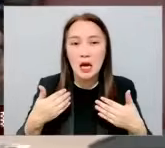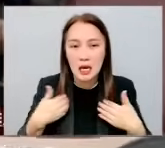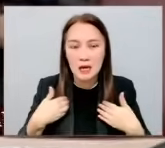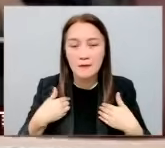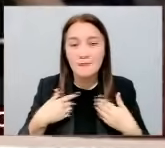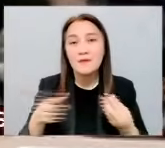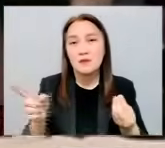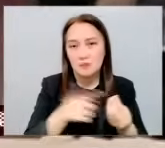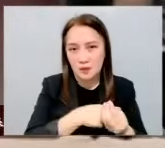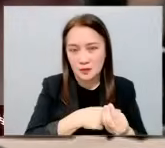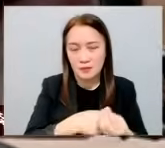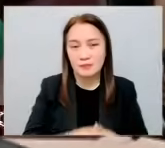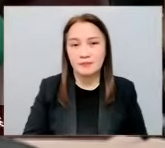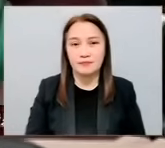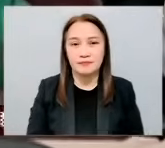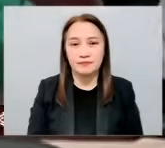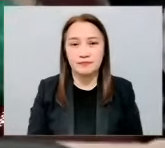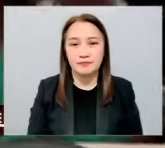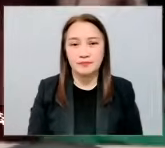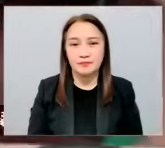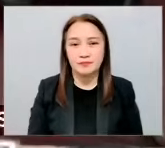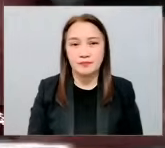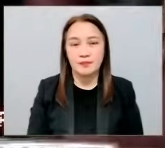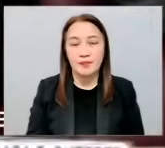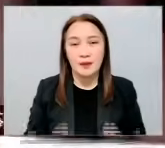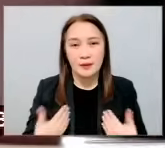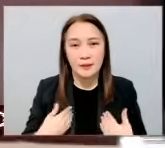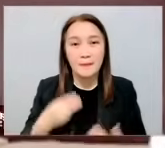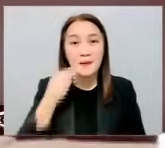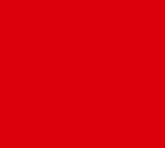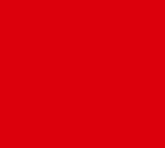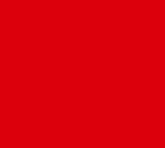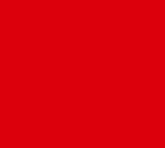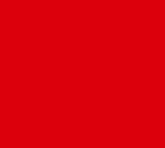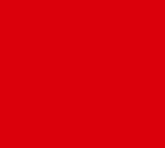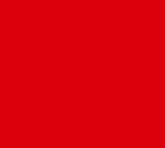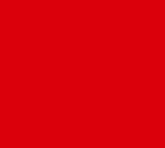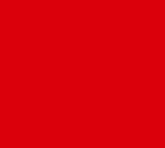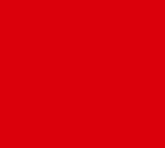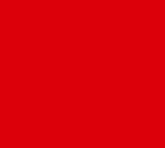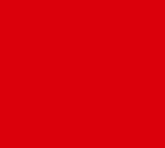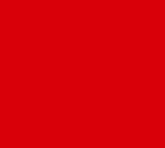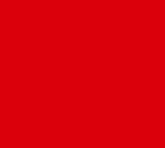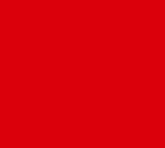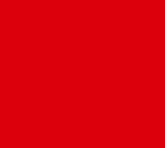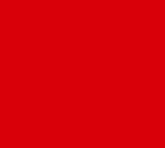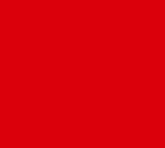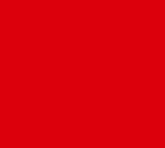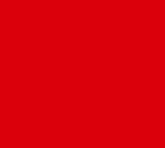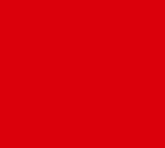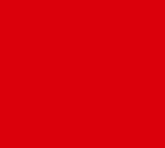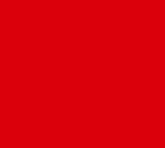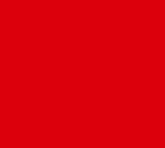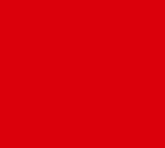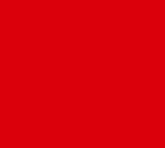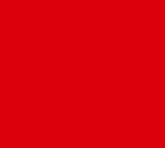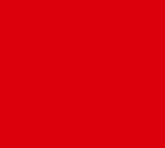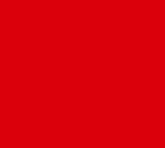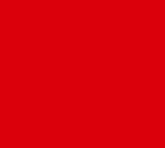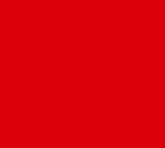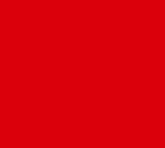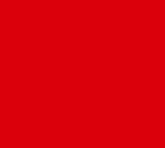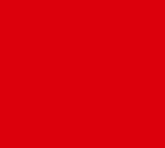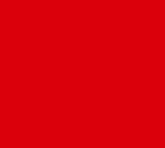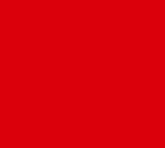nagbabalita mula sa frontline Marian Enriquez news 5 mga kapatid Ed lingaw po maging maalam at may